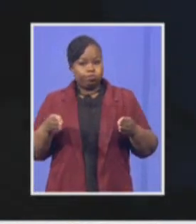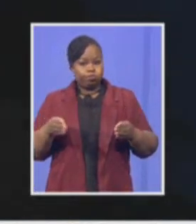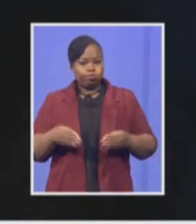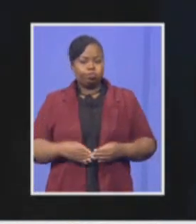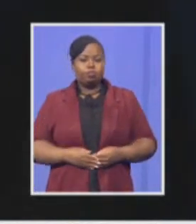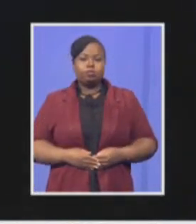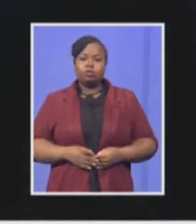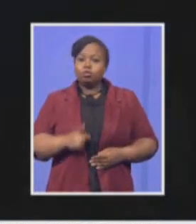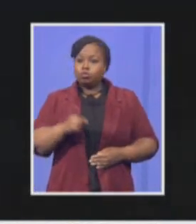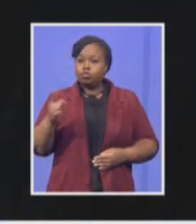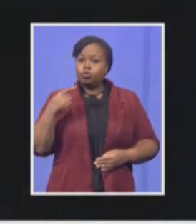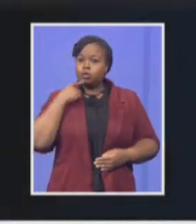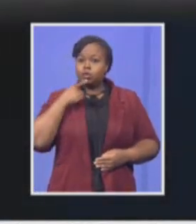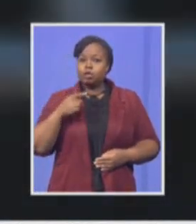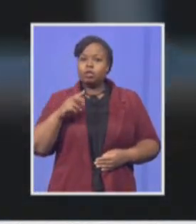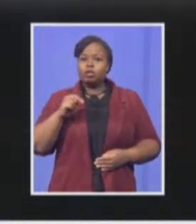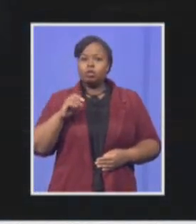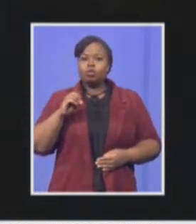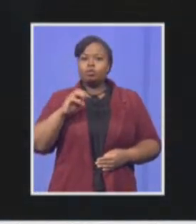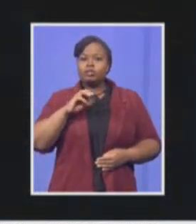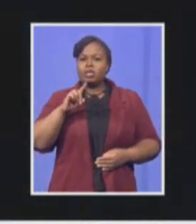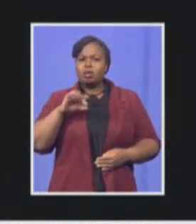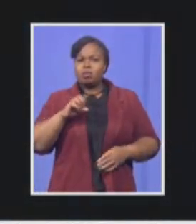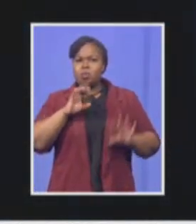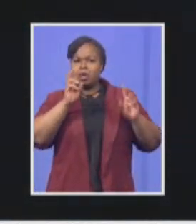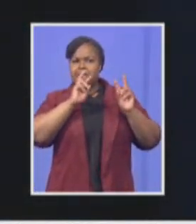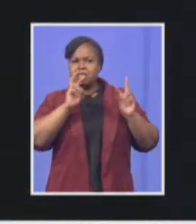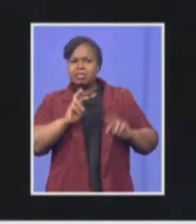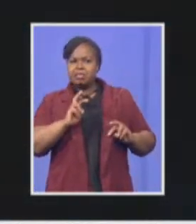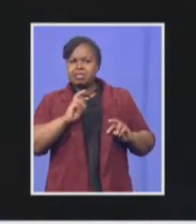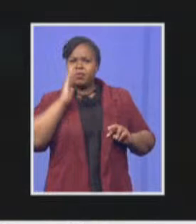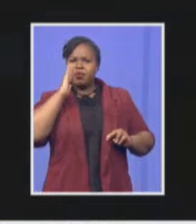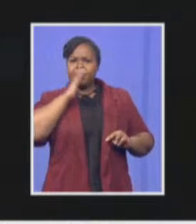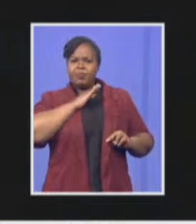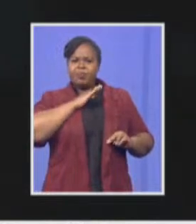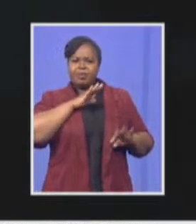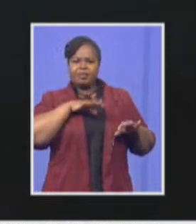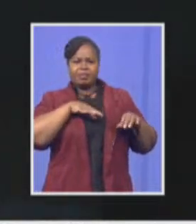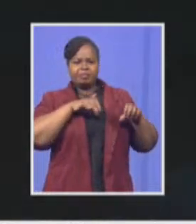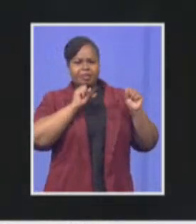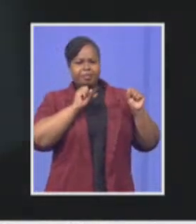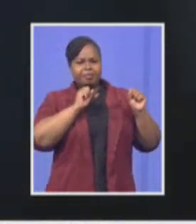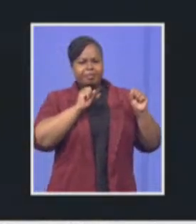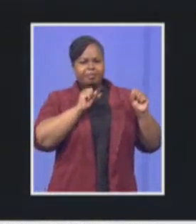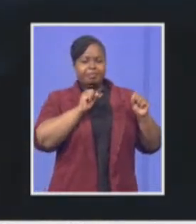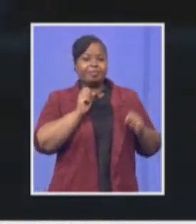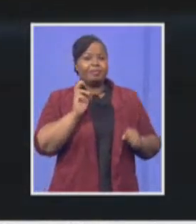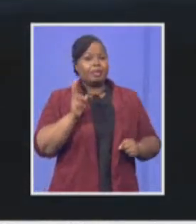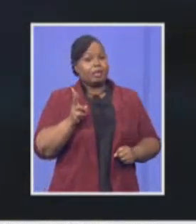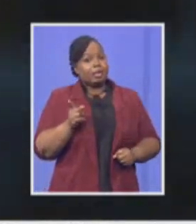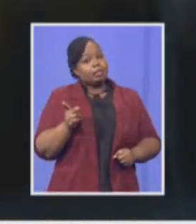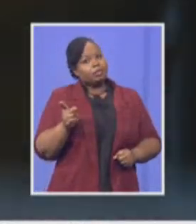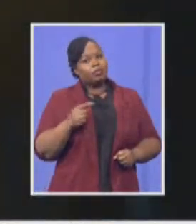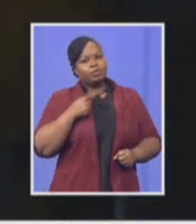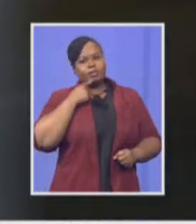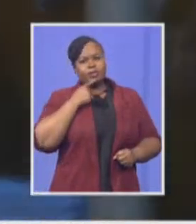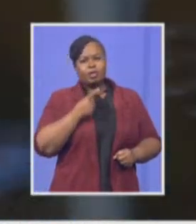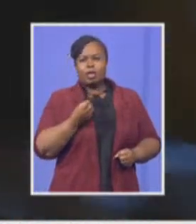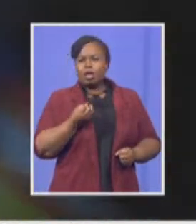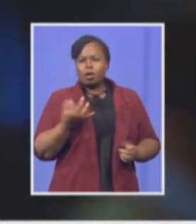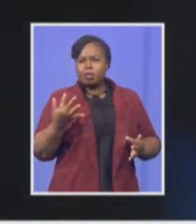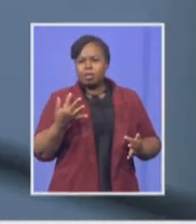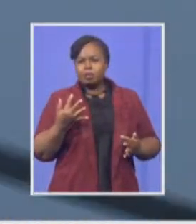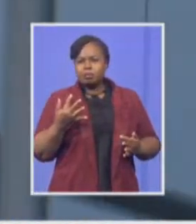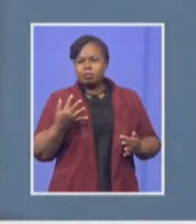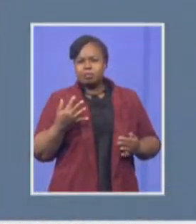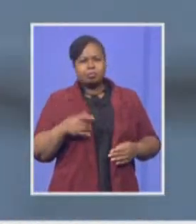nithi enomzamo kumnyama kakhulu ukuthi sekusele mhlambe they'll also indicate sekusele izindlu ezingaka